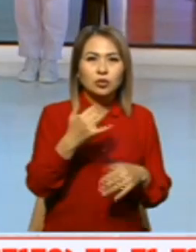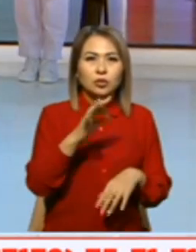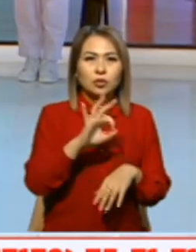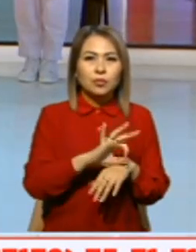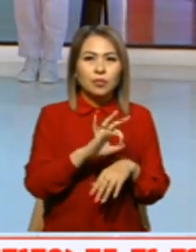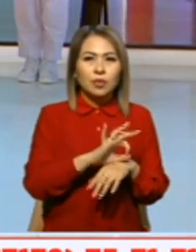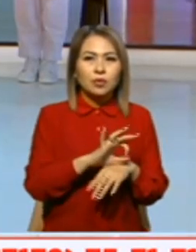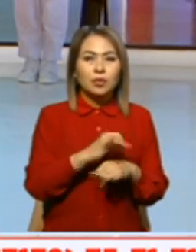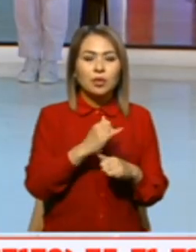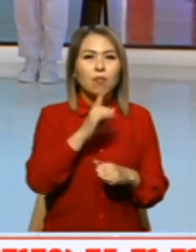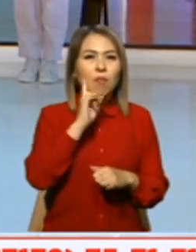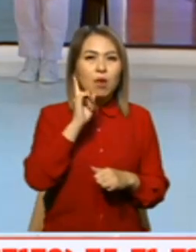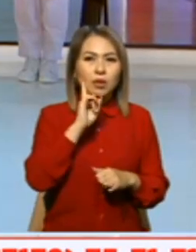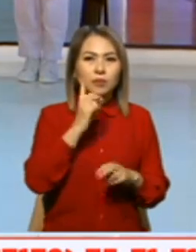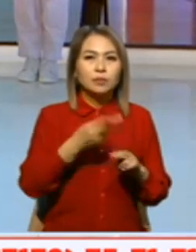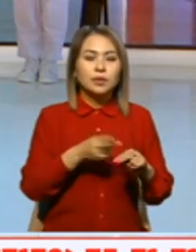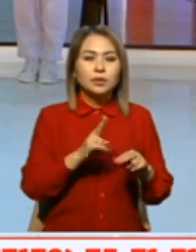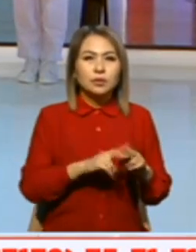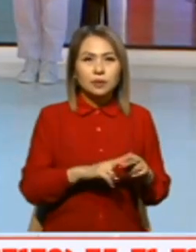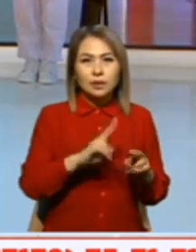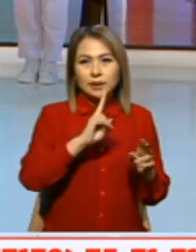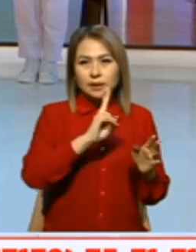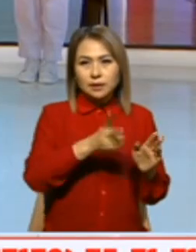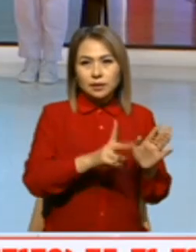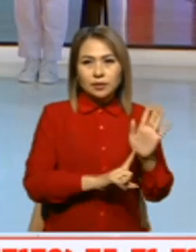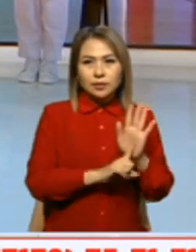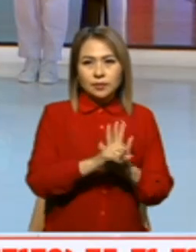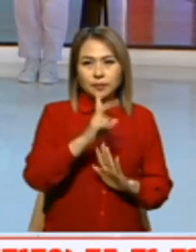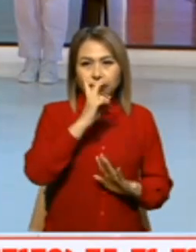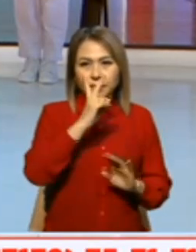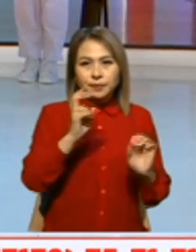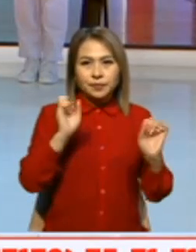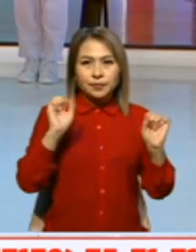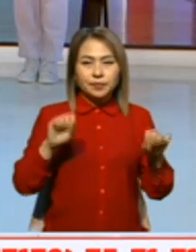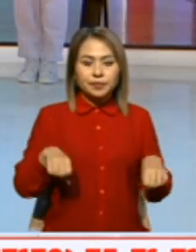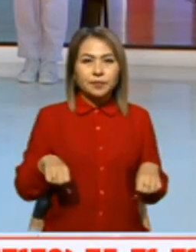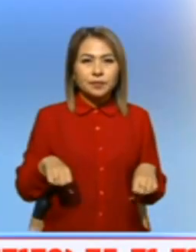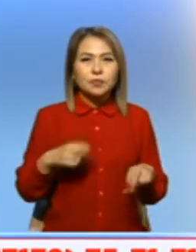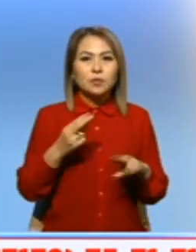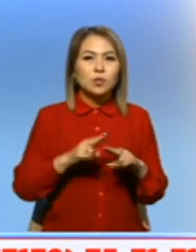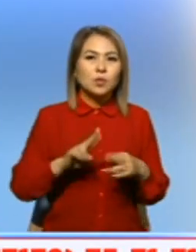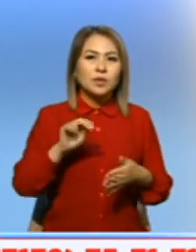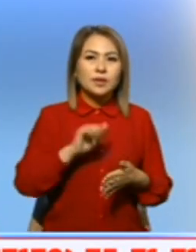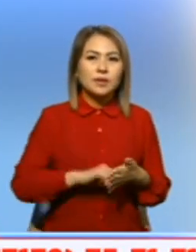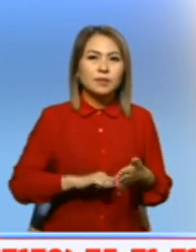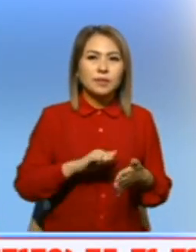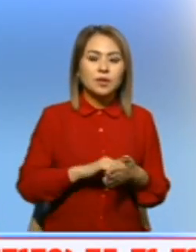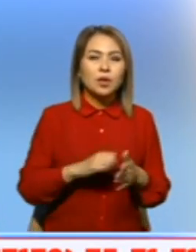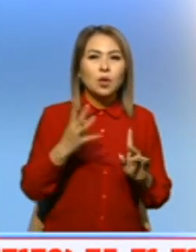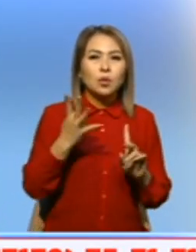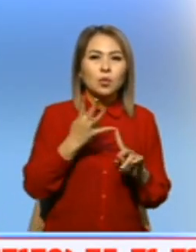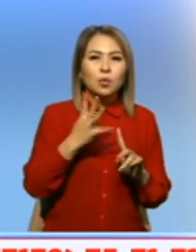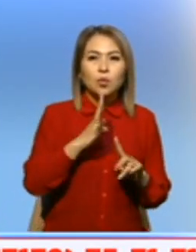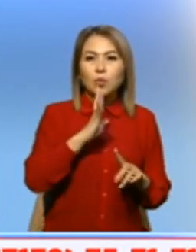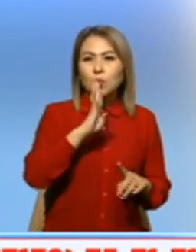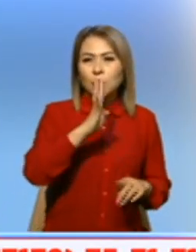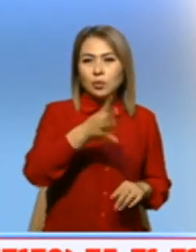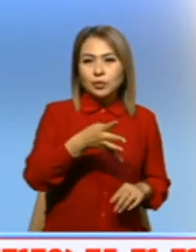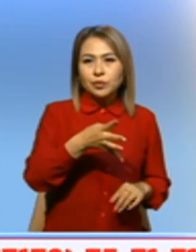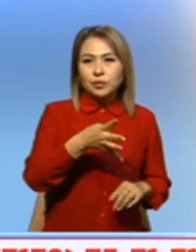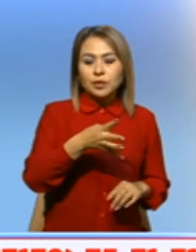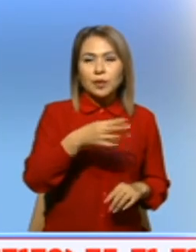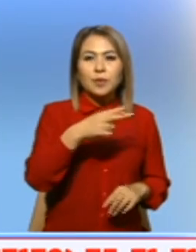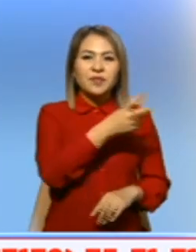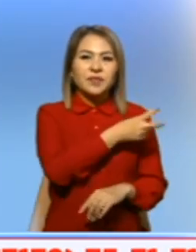бара жатыр ғой. Сол себепті екі жастан бастап клиникалық көріністерін байқауымызға болады. Сол себепті одан кейін төрт жасында